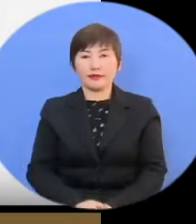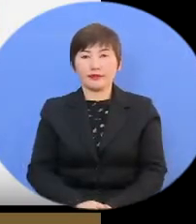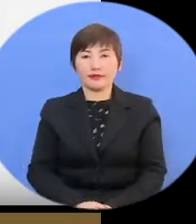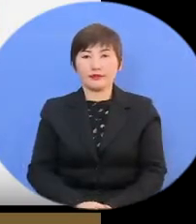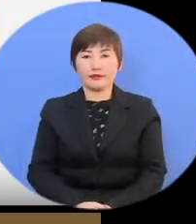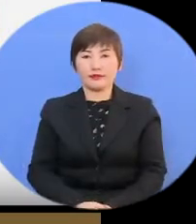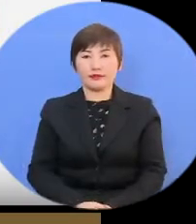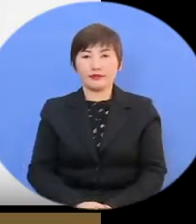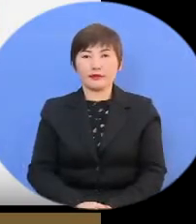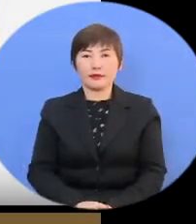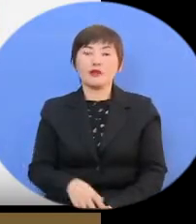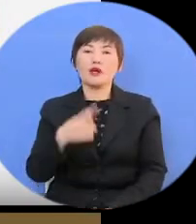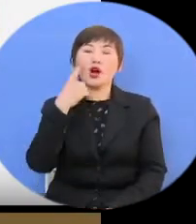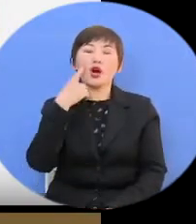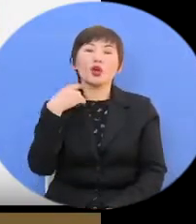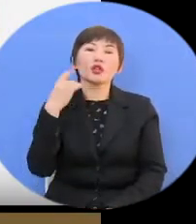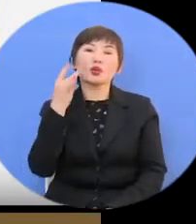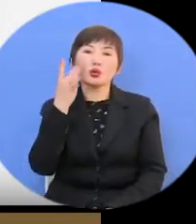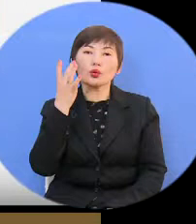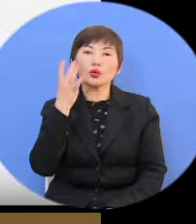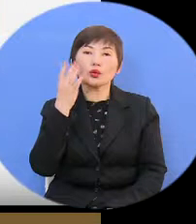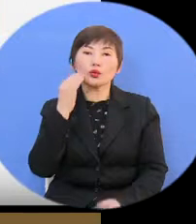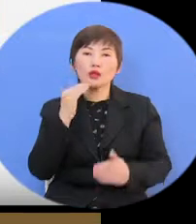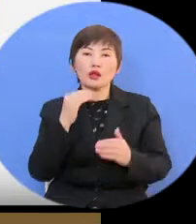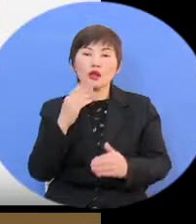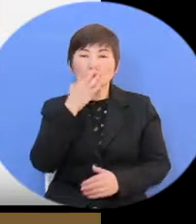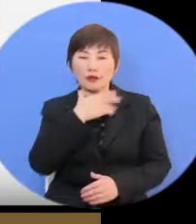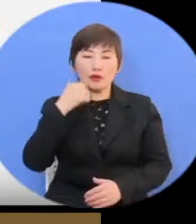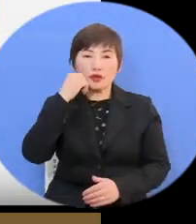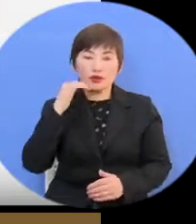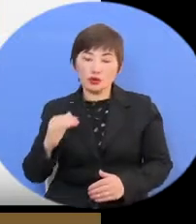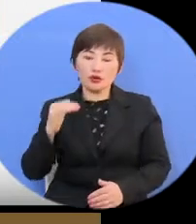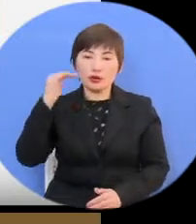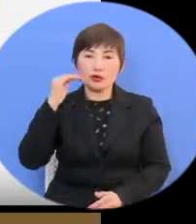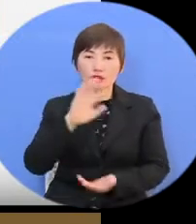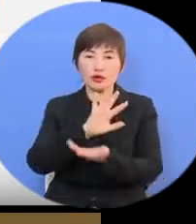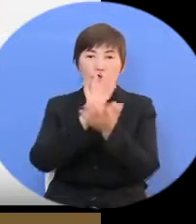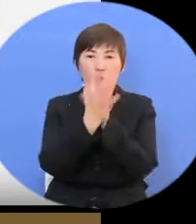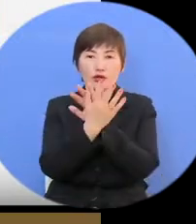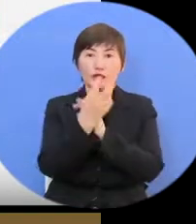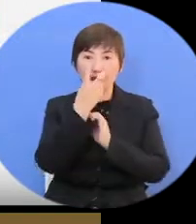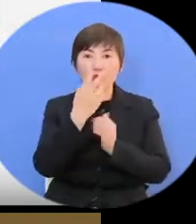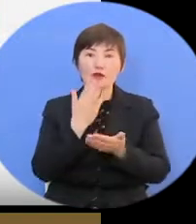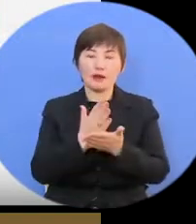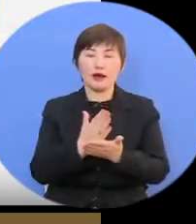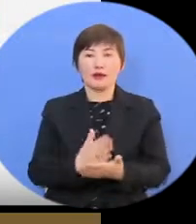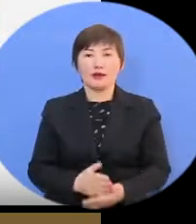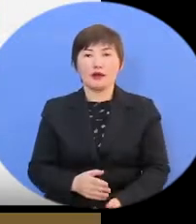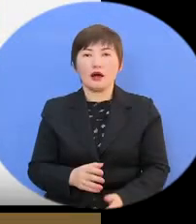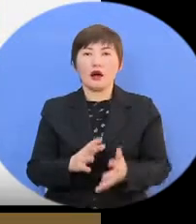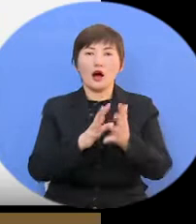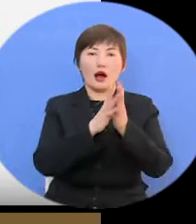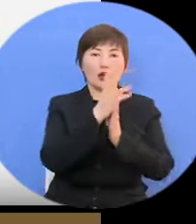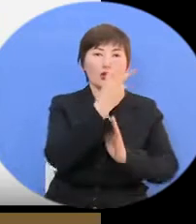За мэдээж охид хүүхдүүдийн биеийн өсөлтийн өөрчлөлтийг та бүхэн олж харсан баха. За тэгвэл